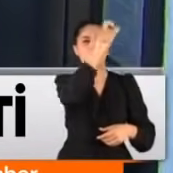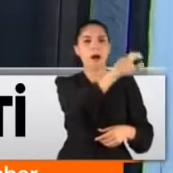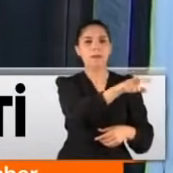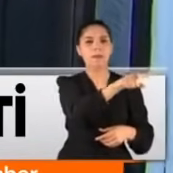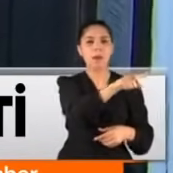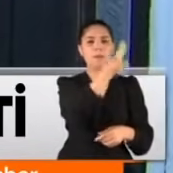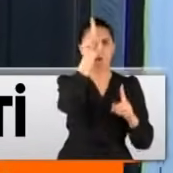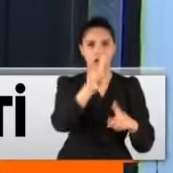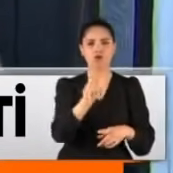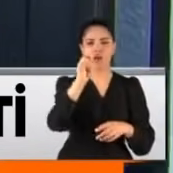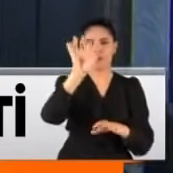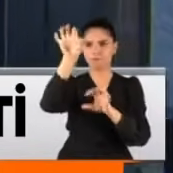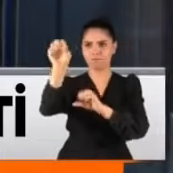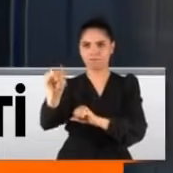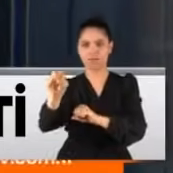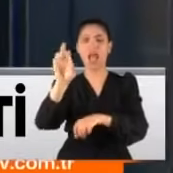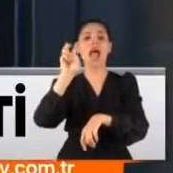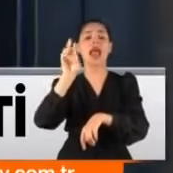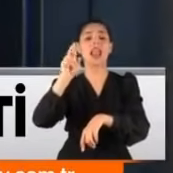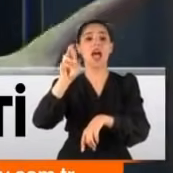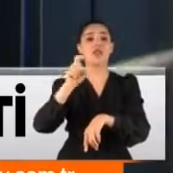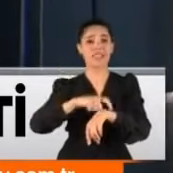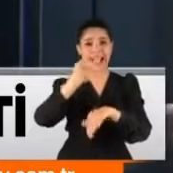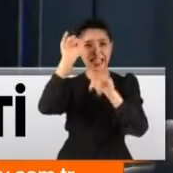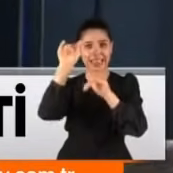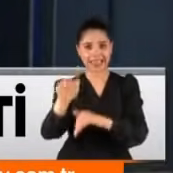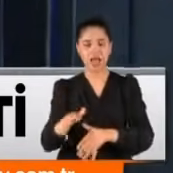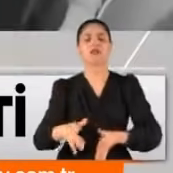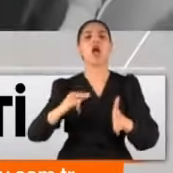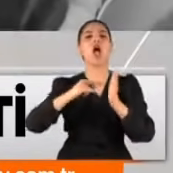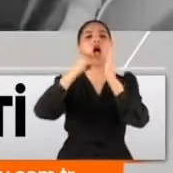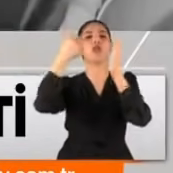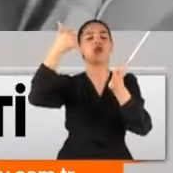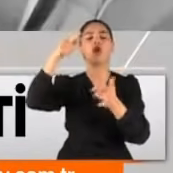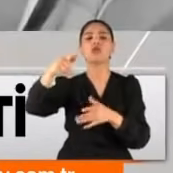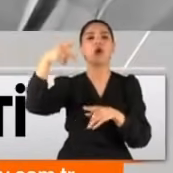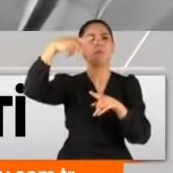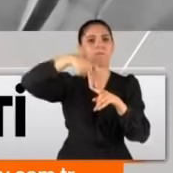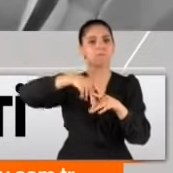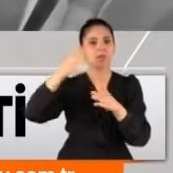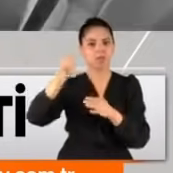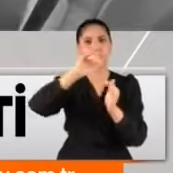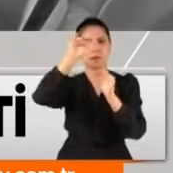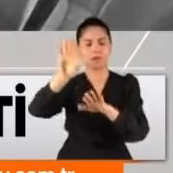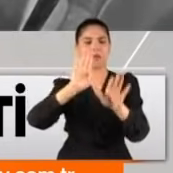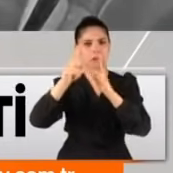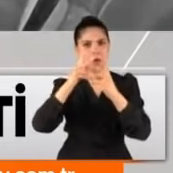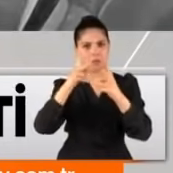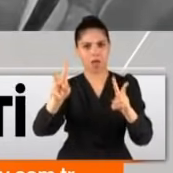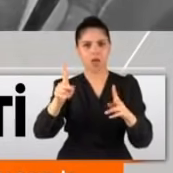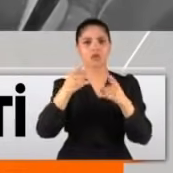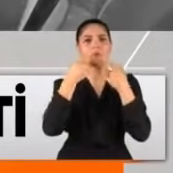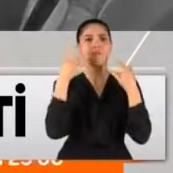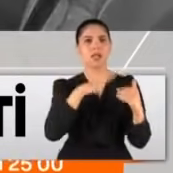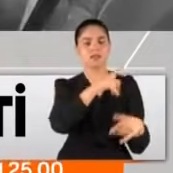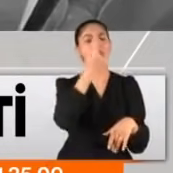merkezinden önce randevu aldı. Randevu saati gelince de asansöre bindi. Geldi, kapıyı çaldı, açtım. Maske olunca